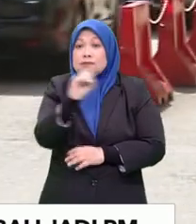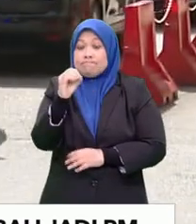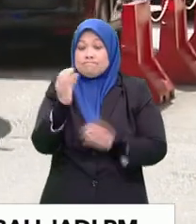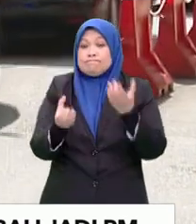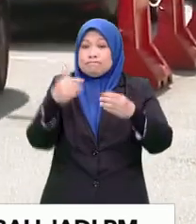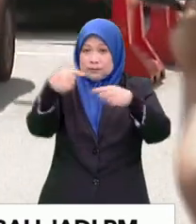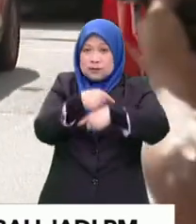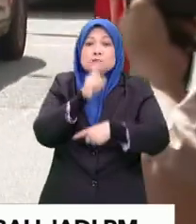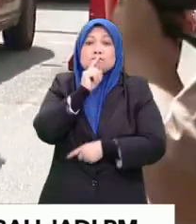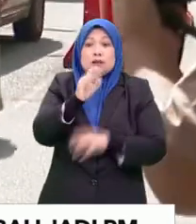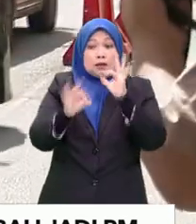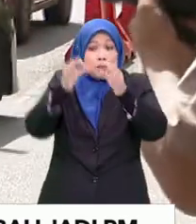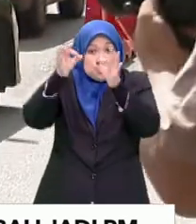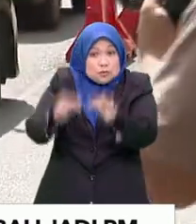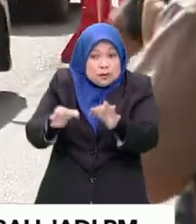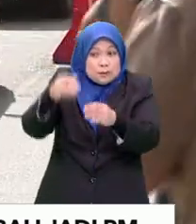Paris